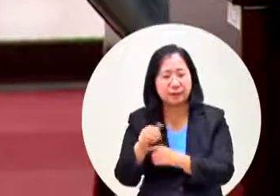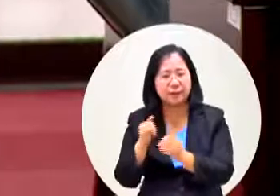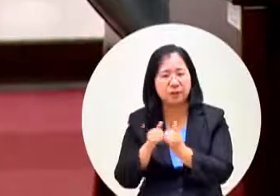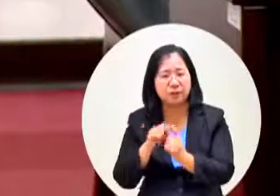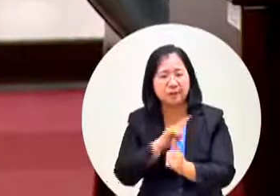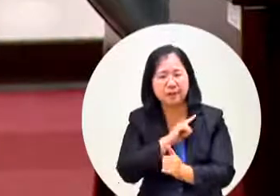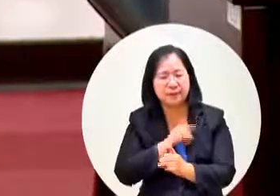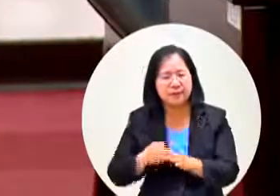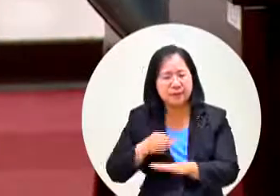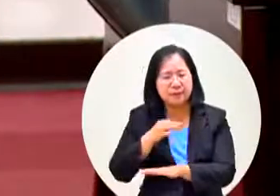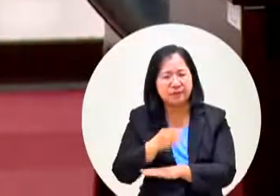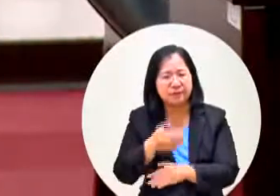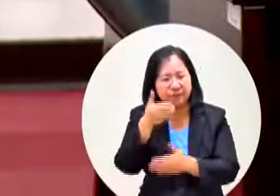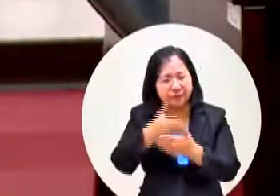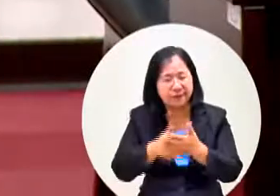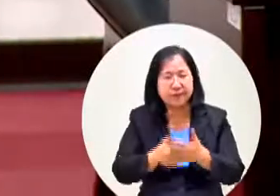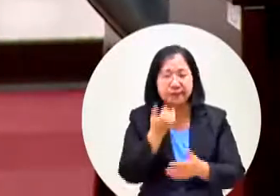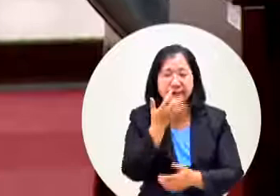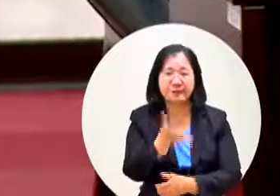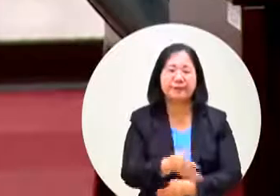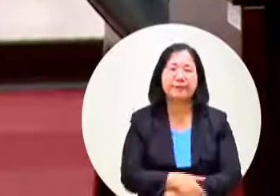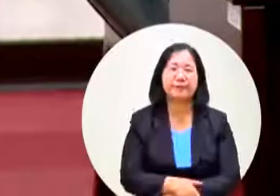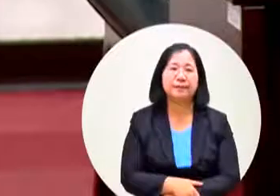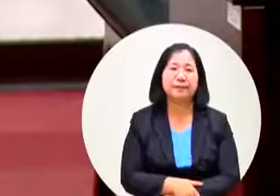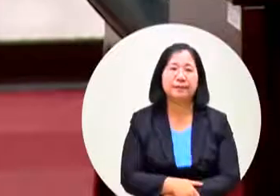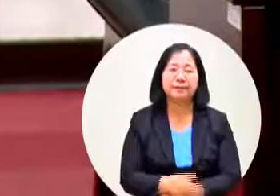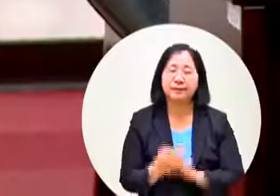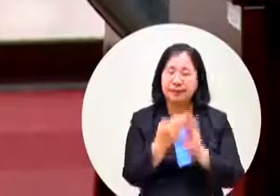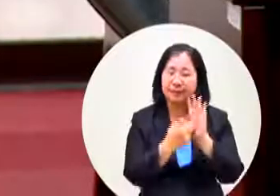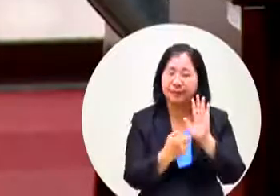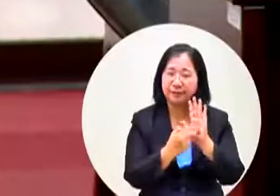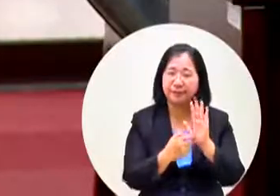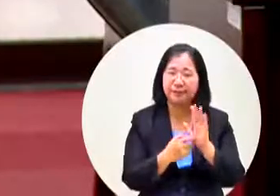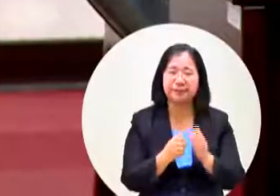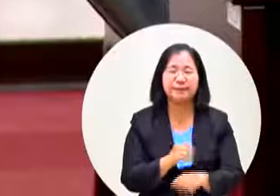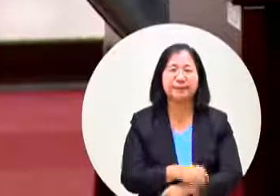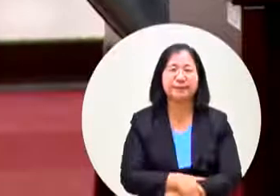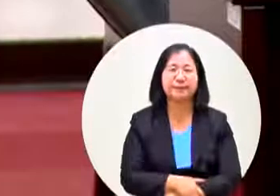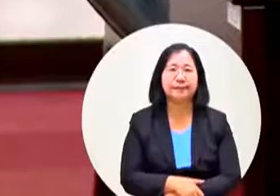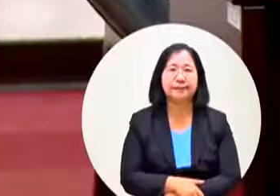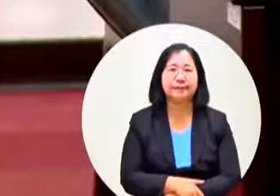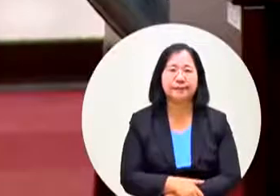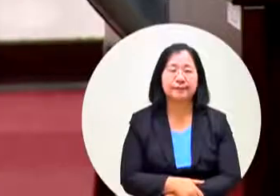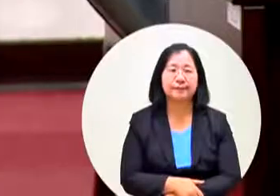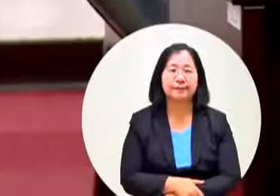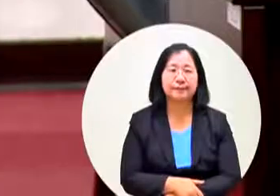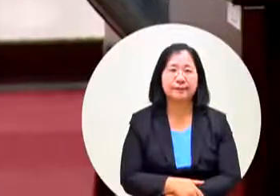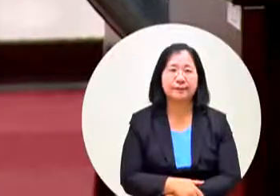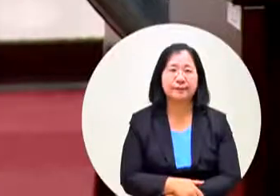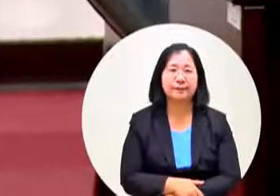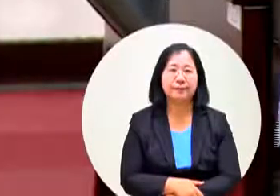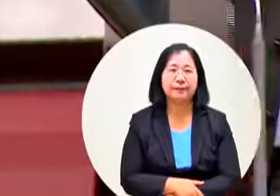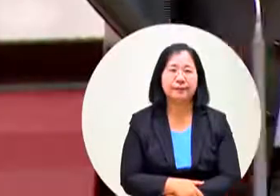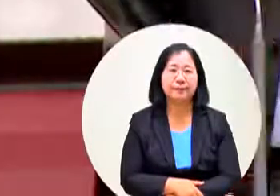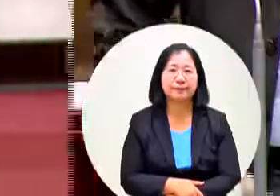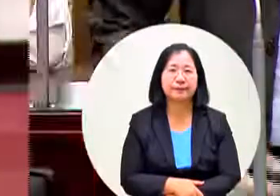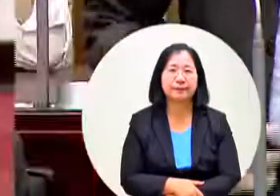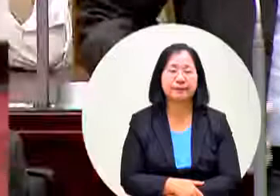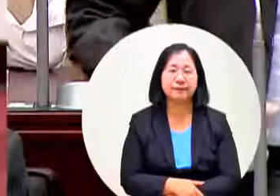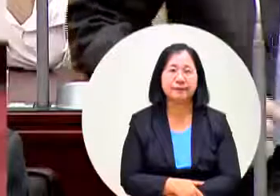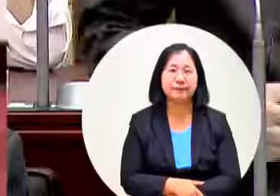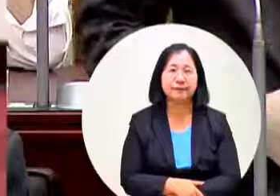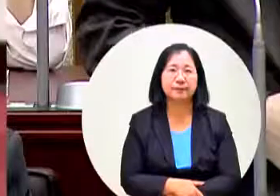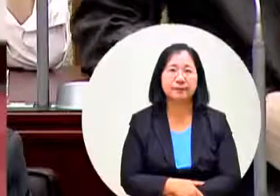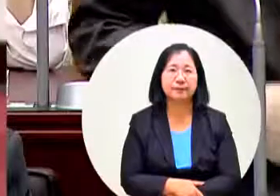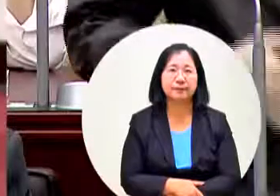个农业局这边？有没有什么预算可以酌予补助300、500、1000？哈、哦，是不是？但减